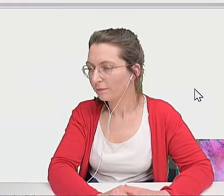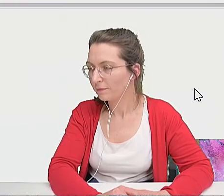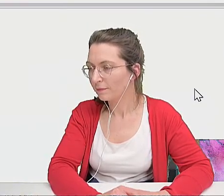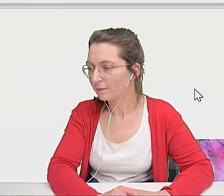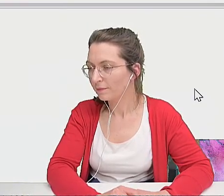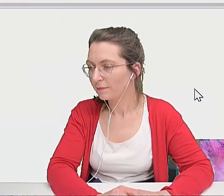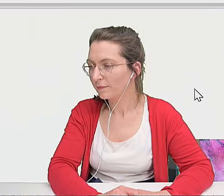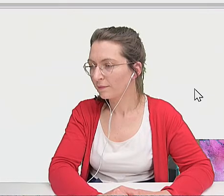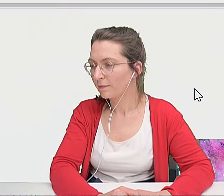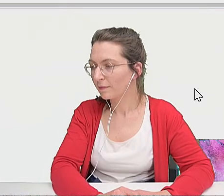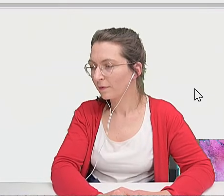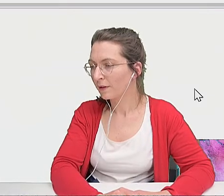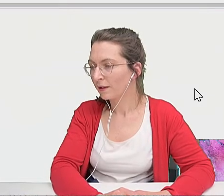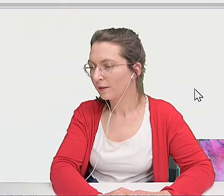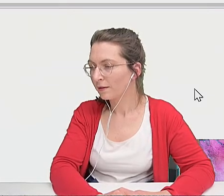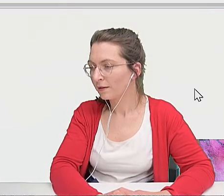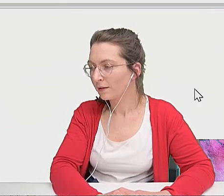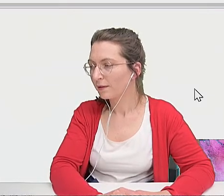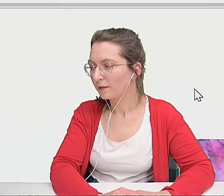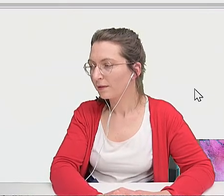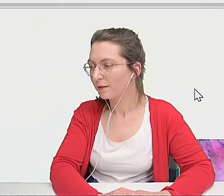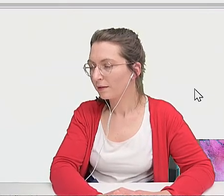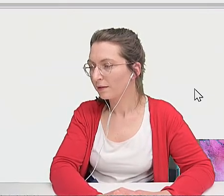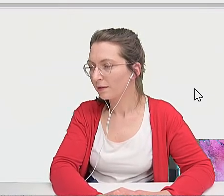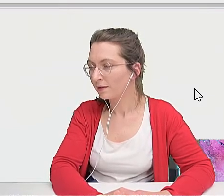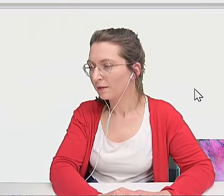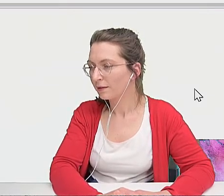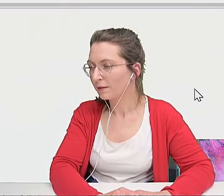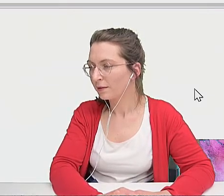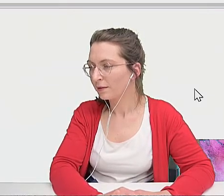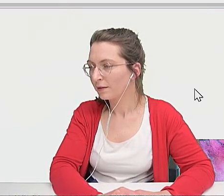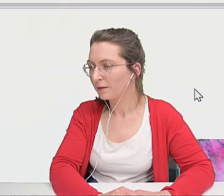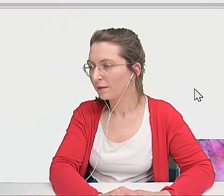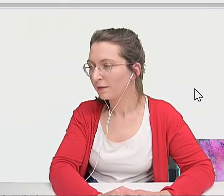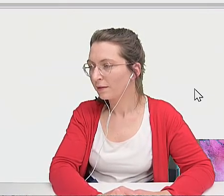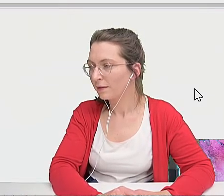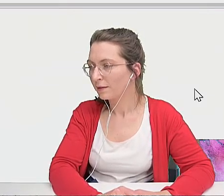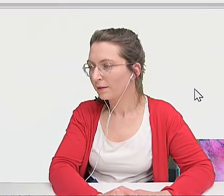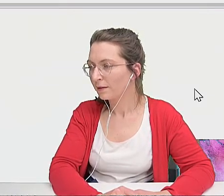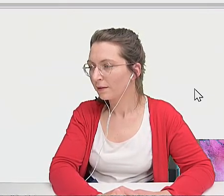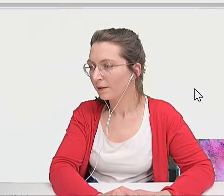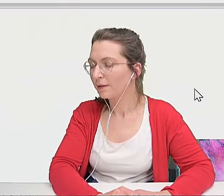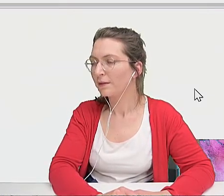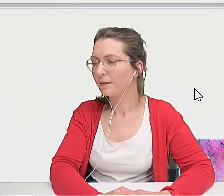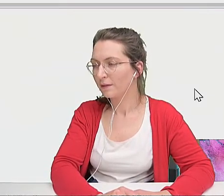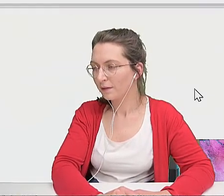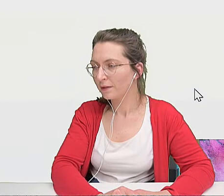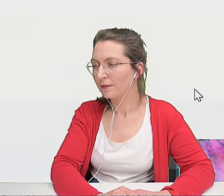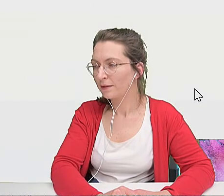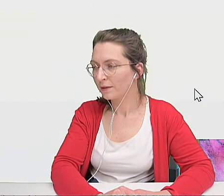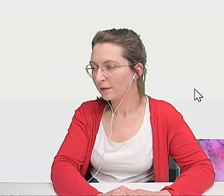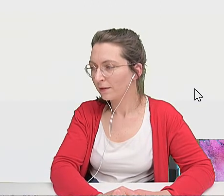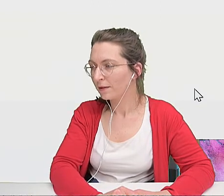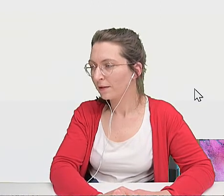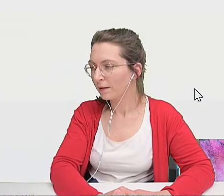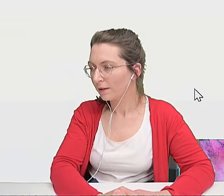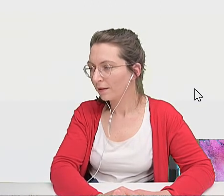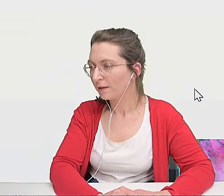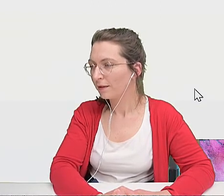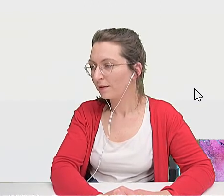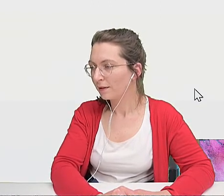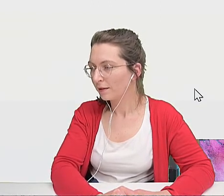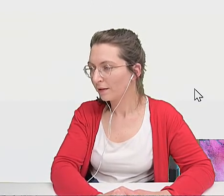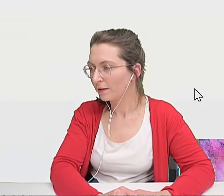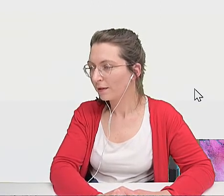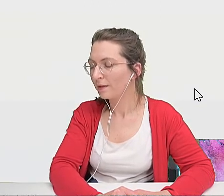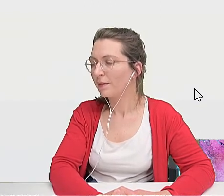wie schwer die Version war, die man gemacht hat, bekommt man verschieden viele Sterne. Und wir haben jetzt hier 2 Sterne bekommen. Wir müssen jetzt nochmal in den Wettbewerb gucken,